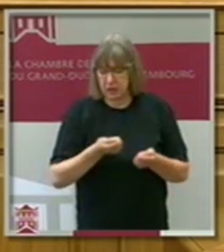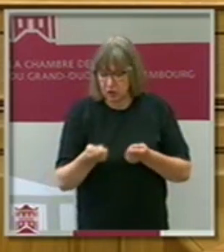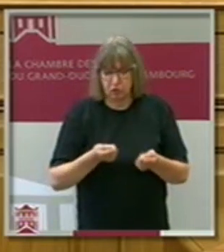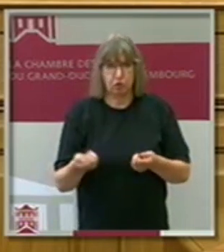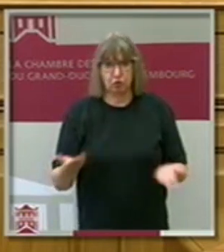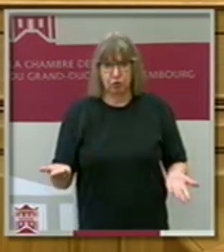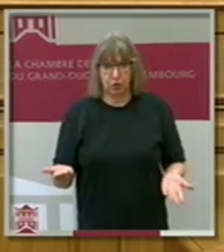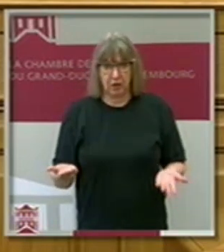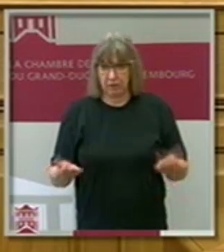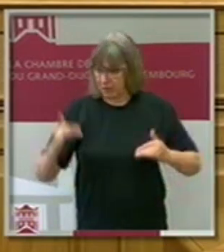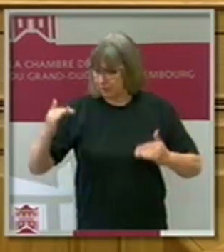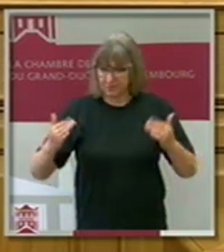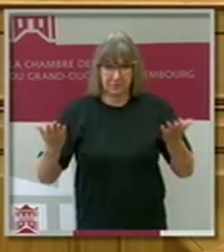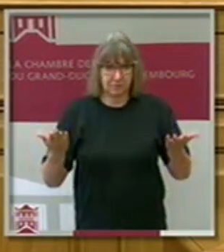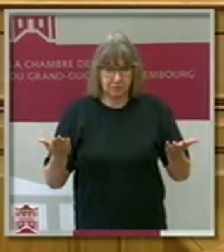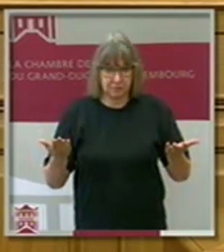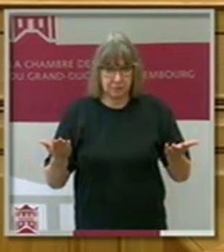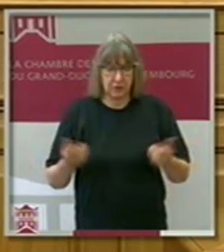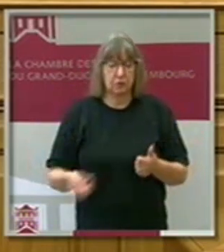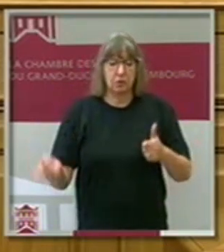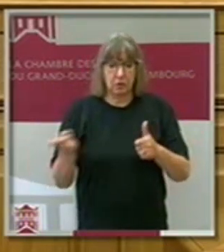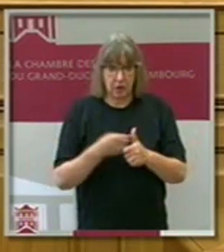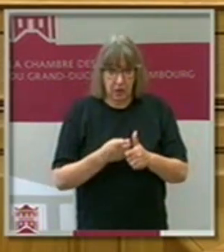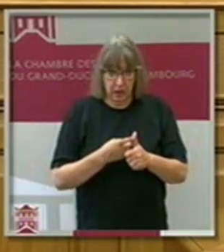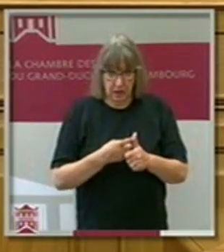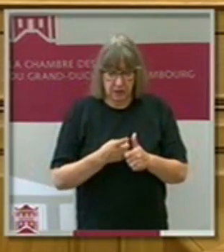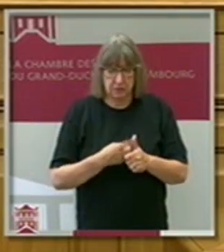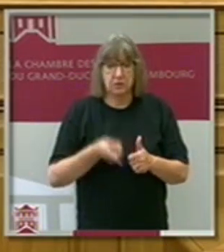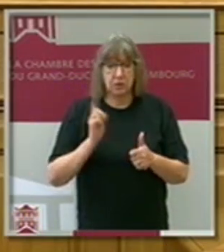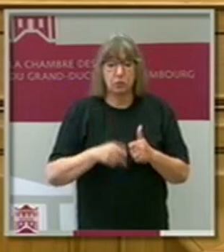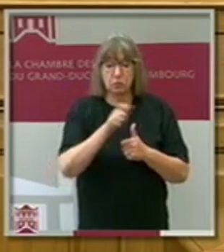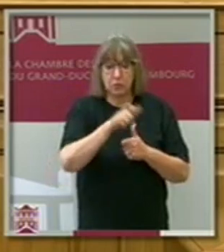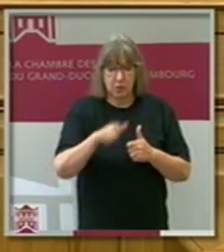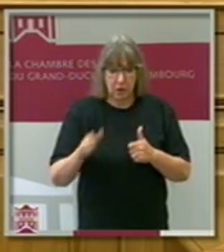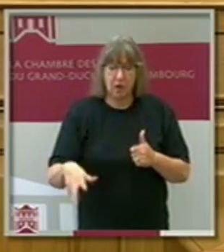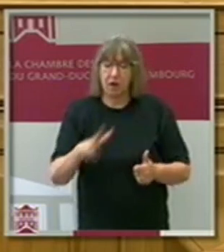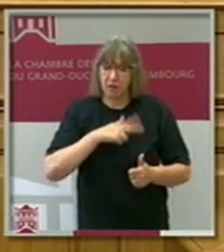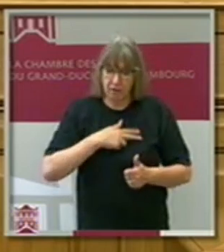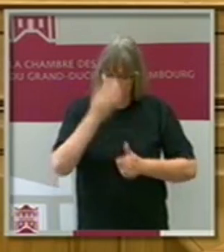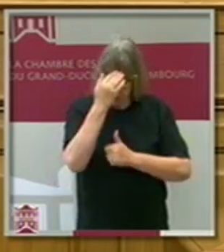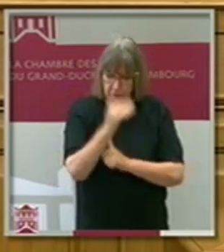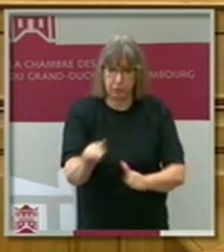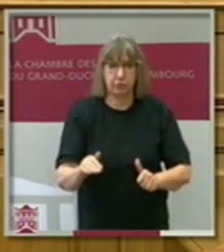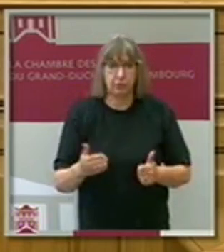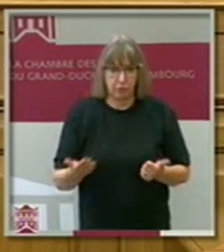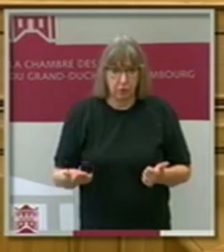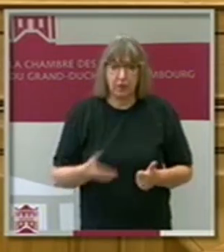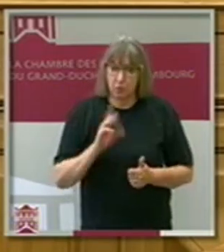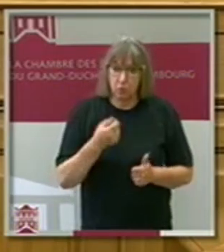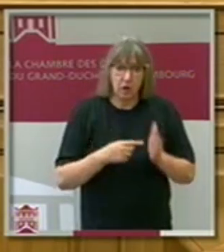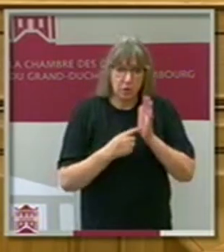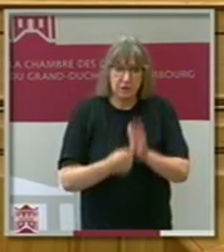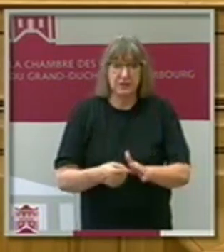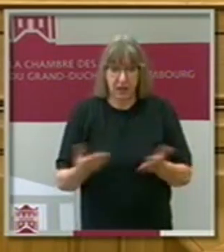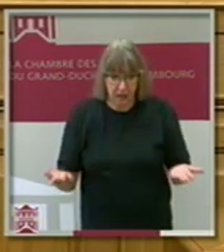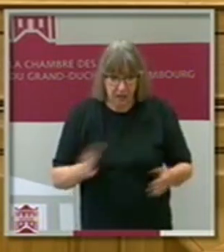so. Die Leute auch die Negativkonsequenzen vom Strammen, was der Martin. Und nicht alles positiv, die National. Trenden aus an der